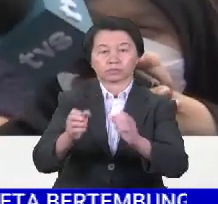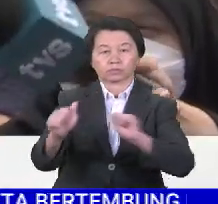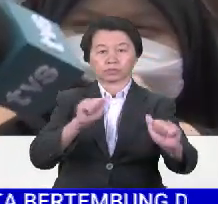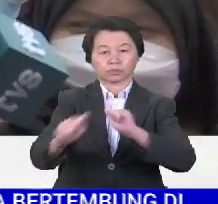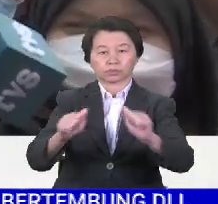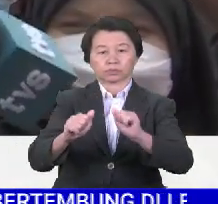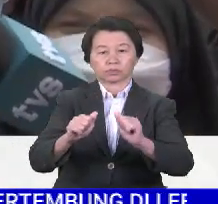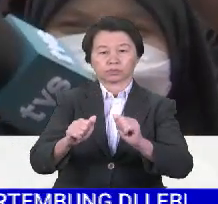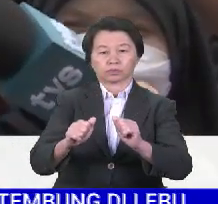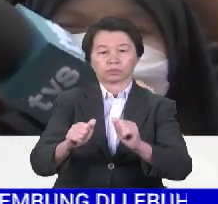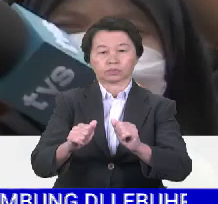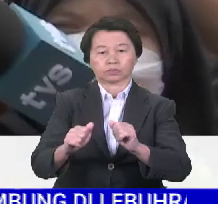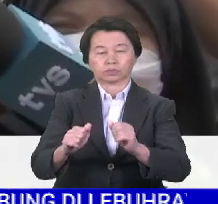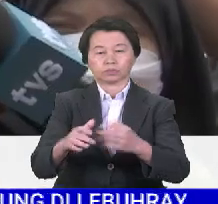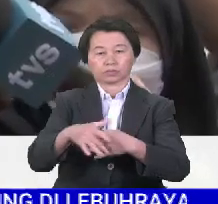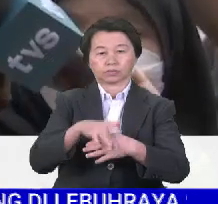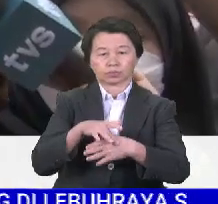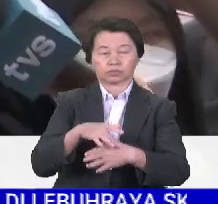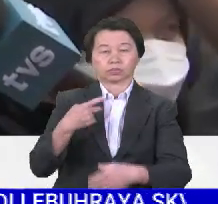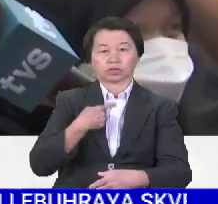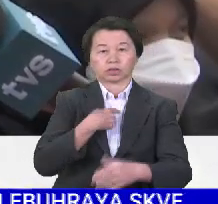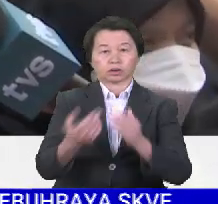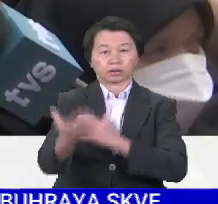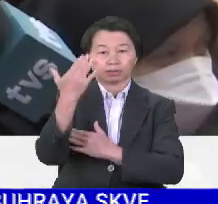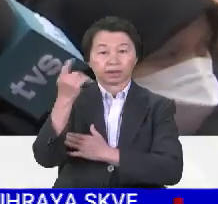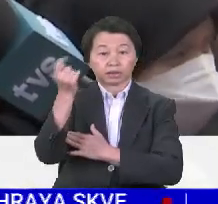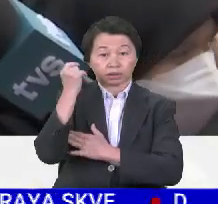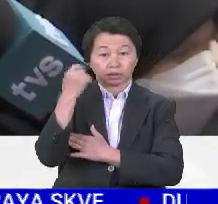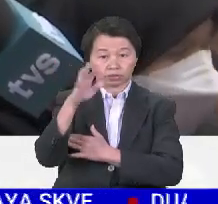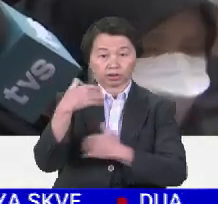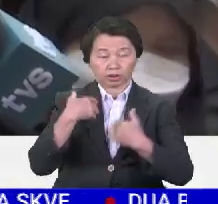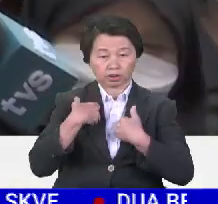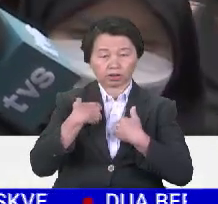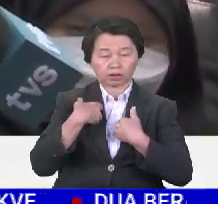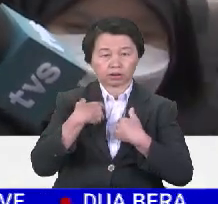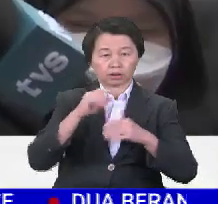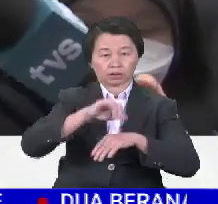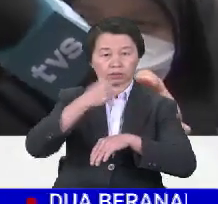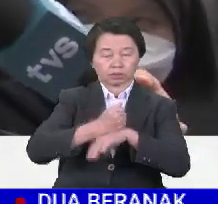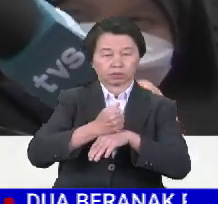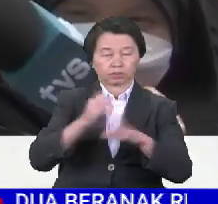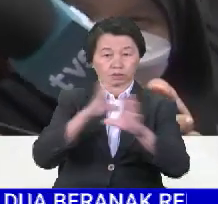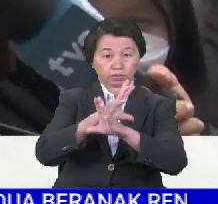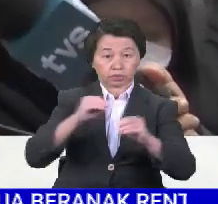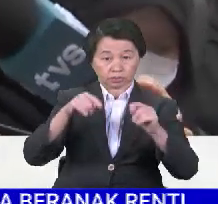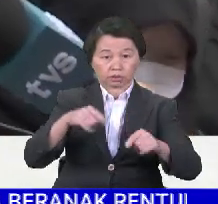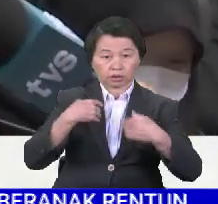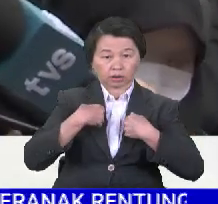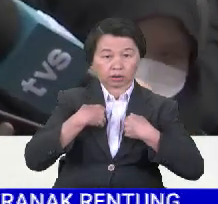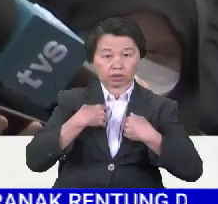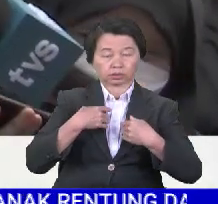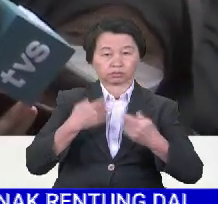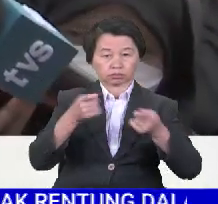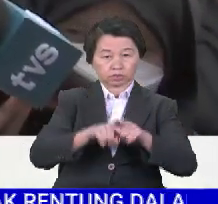bertindak pindah awal. Kita sebenarnya pada pagi tadi kita telah mengesan ada beberapa hotspot di Sarawak ini mengalami